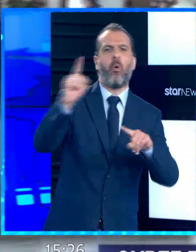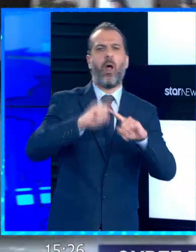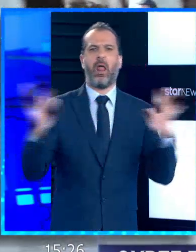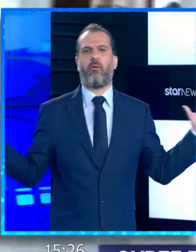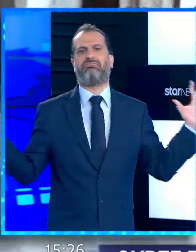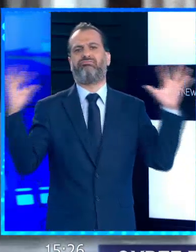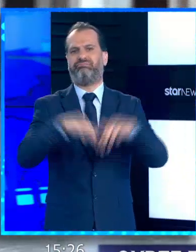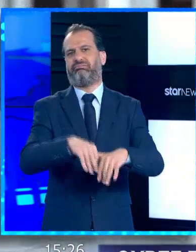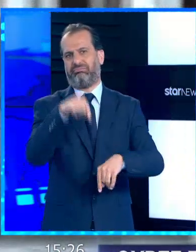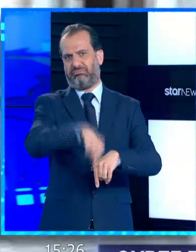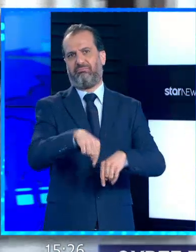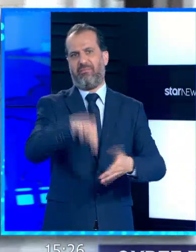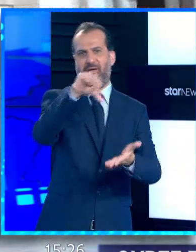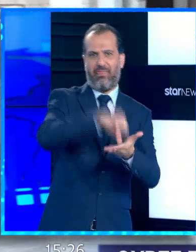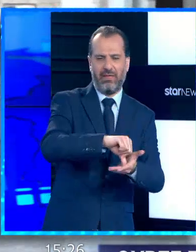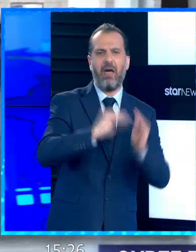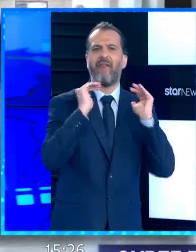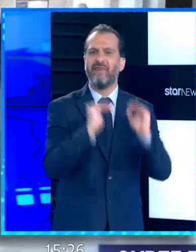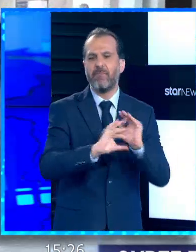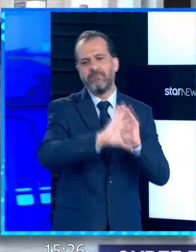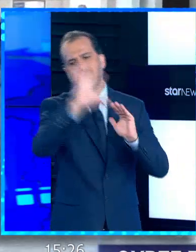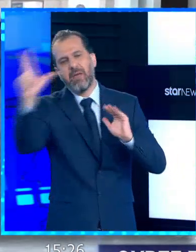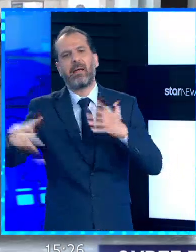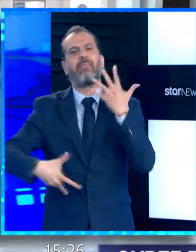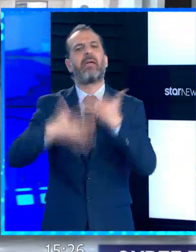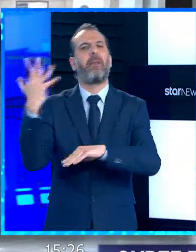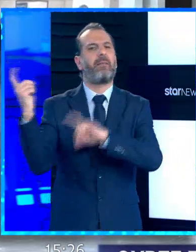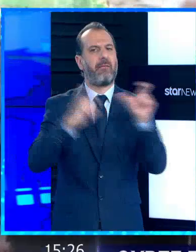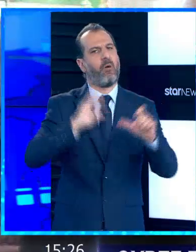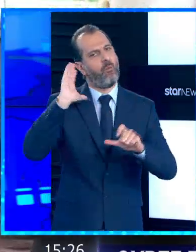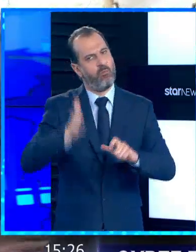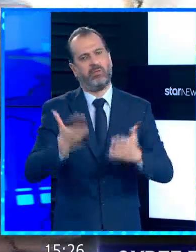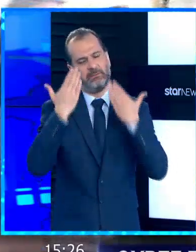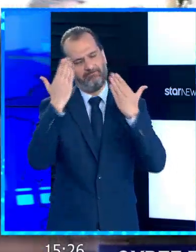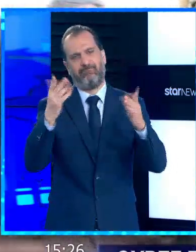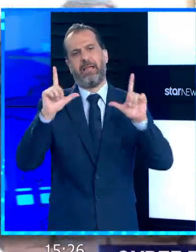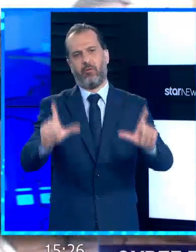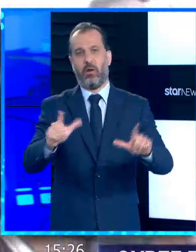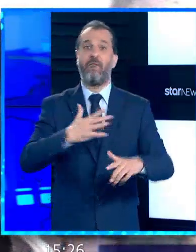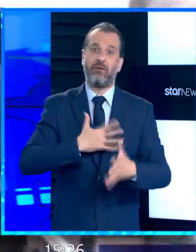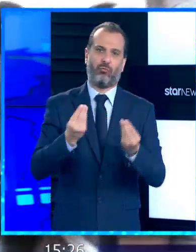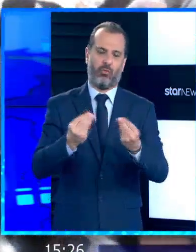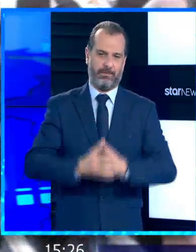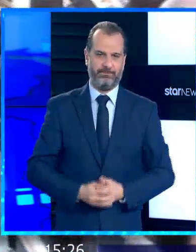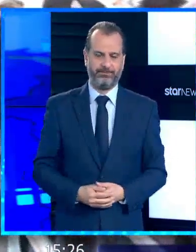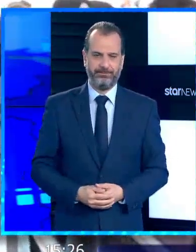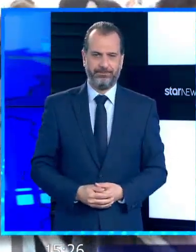για να προσκυνήσουν την εικόνα η οποία θα παραμείνει στη Μητρόπολη έως τις 15 Μαΐου, Ράνια. Ευχαριστώ πολύ, Άρη.